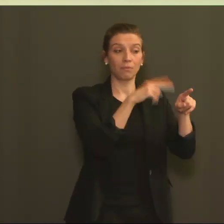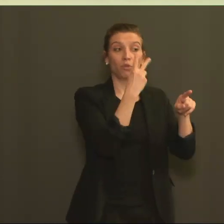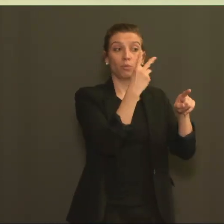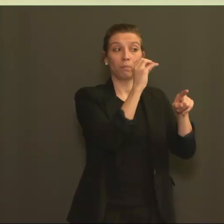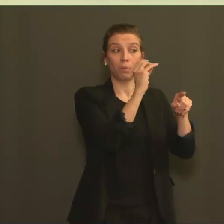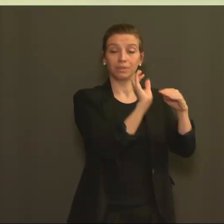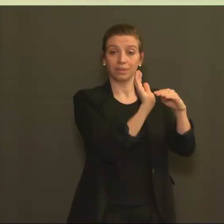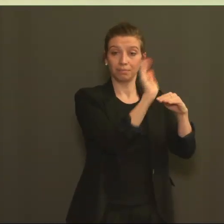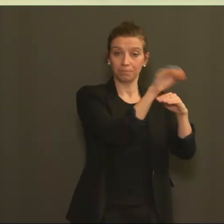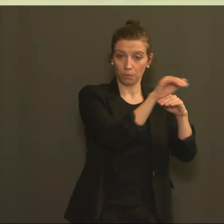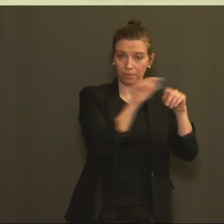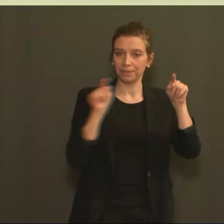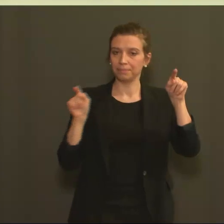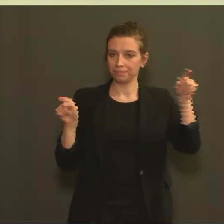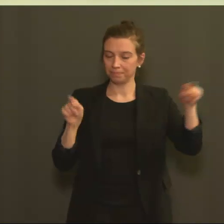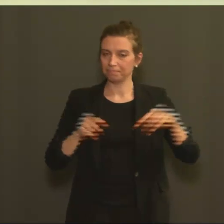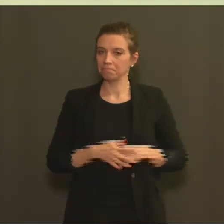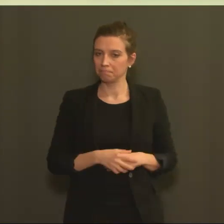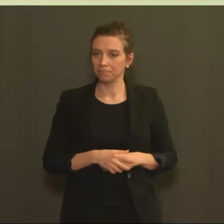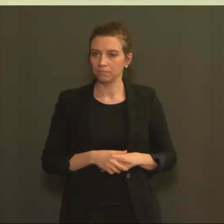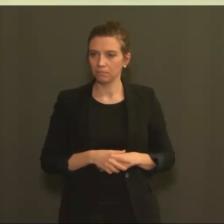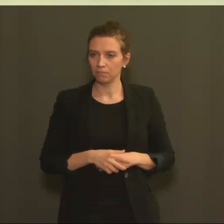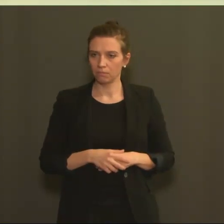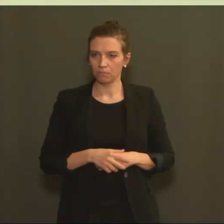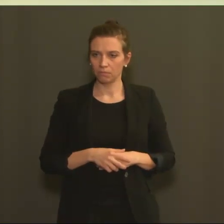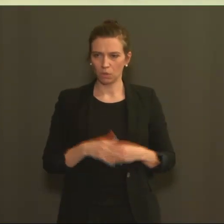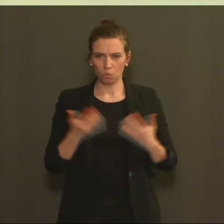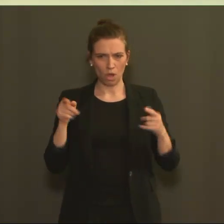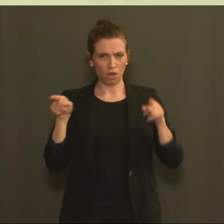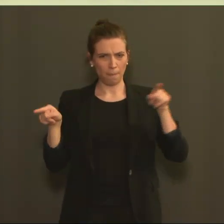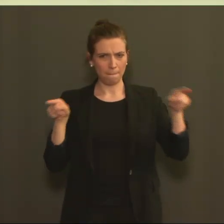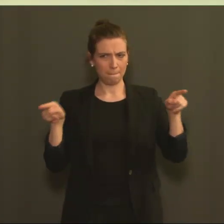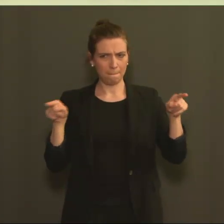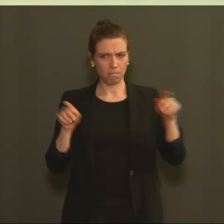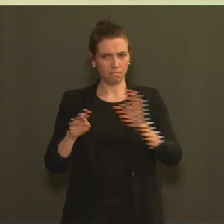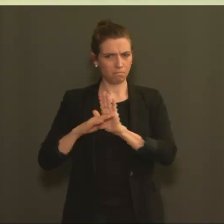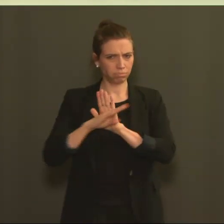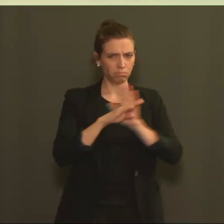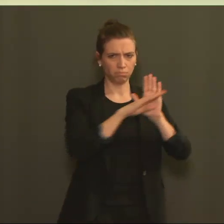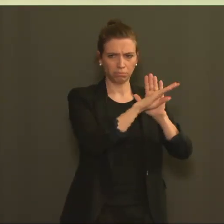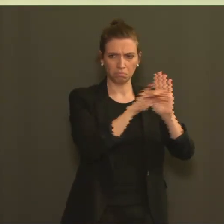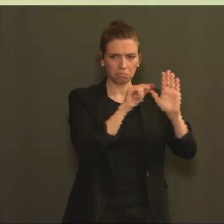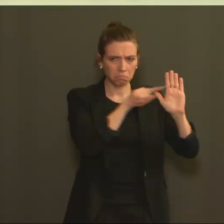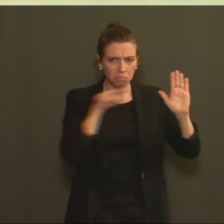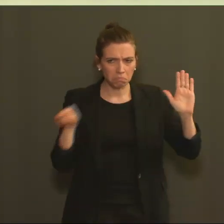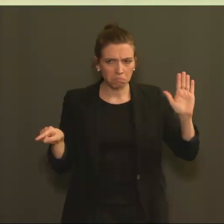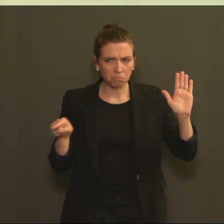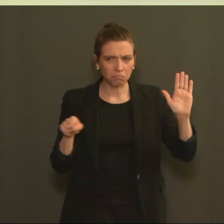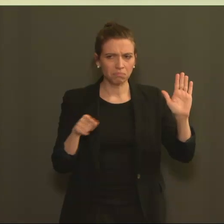aantal uitbraken in woonzorgcentra en ziekenhuizen in de afgelopen week